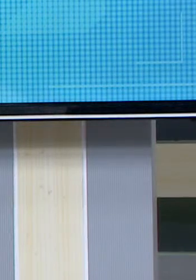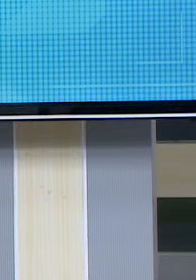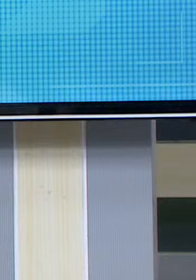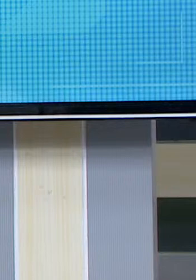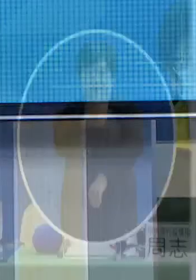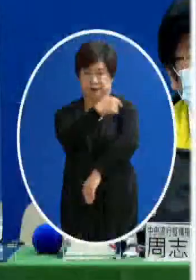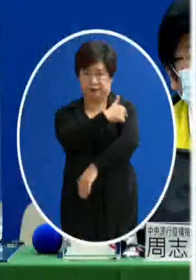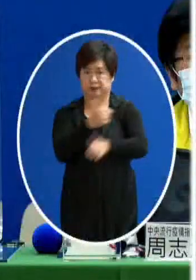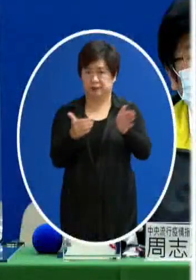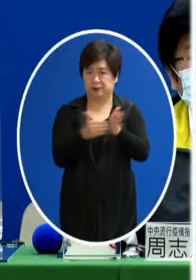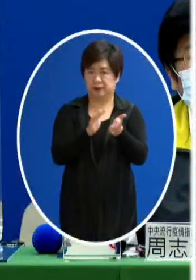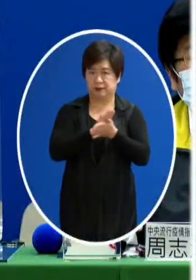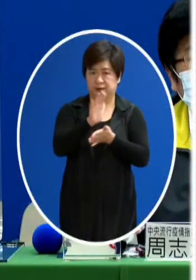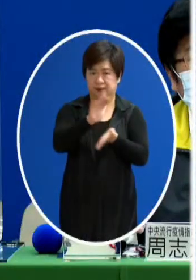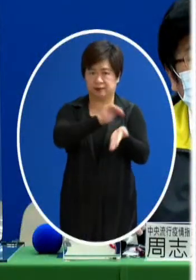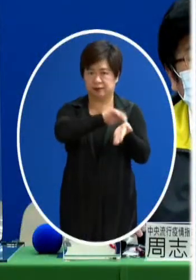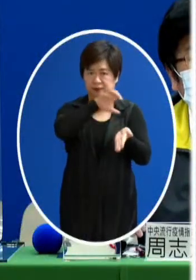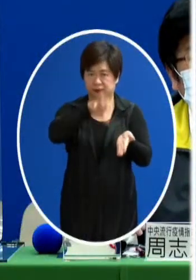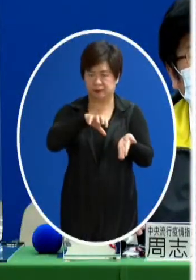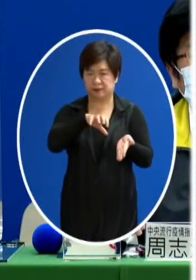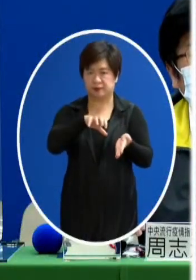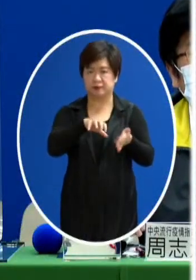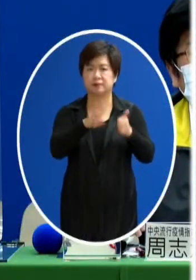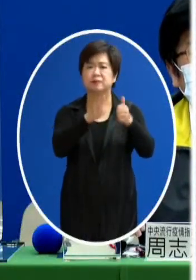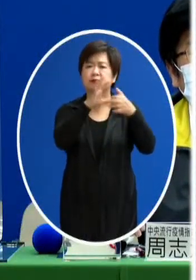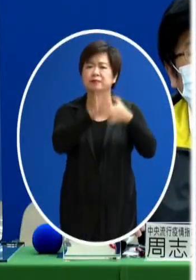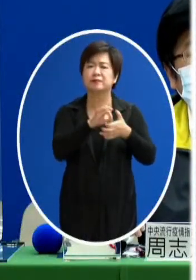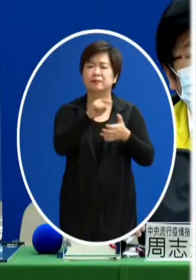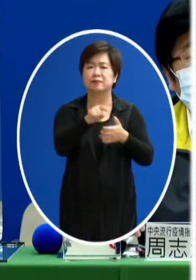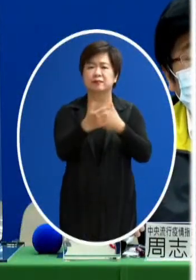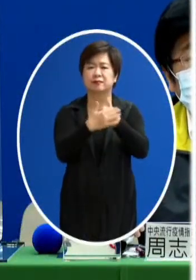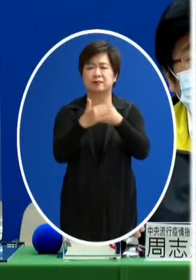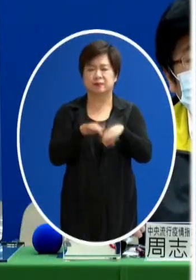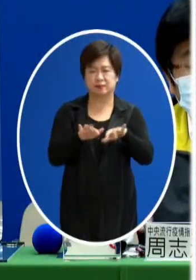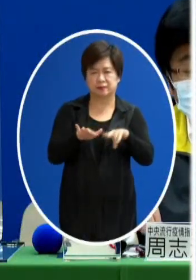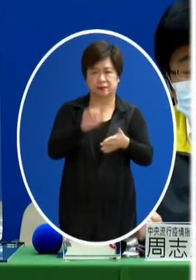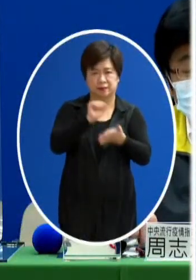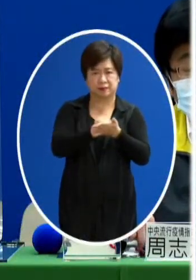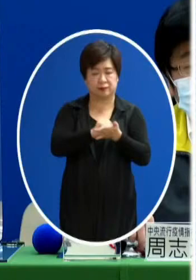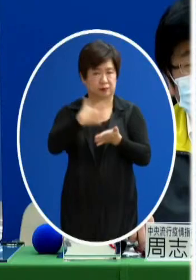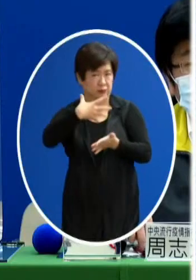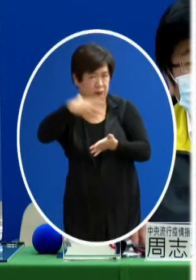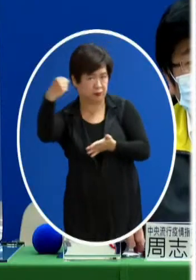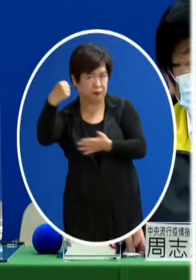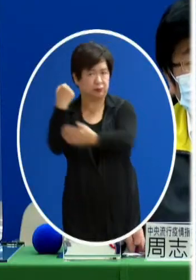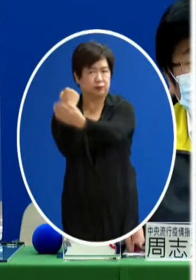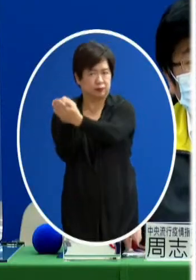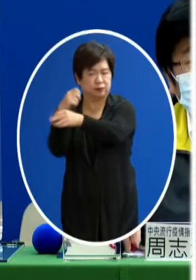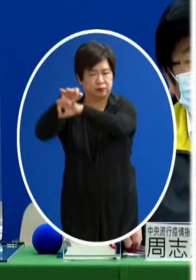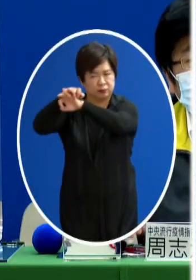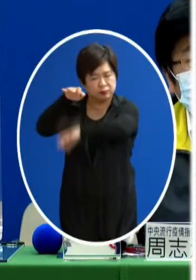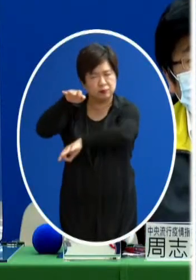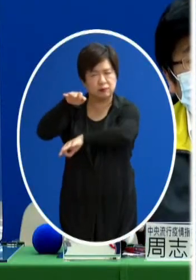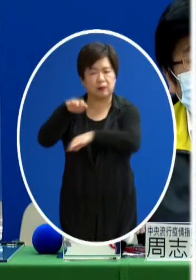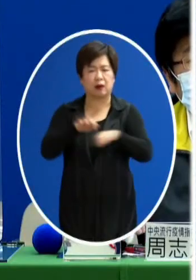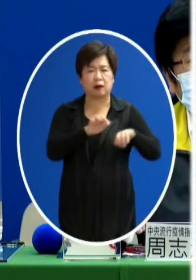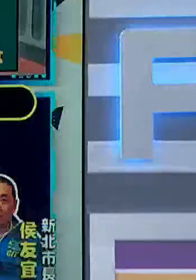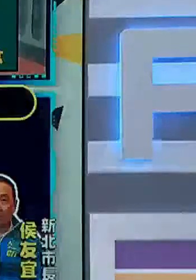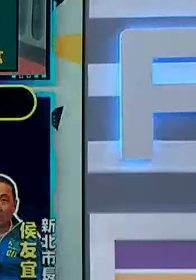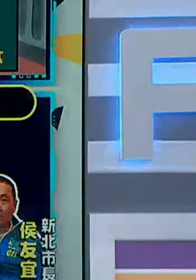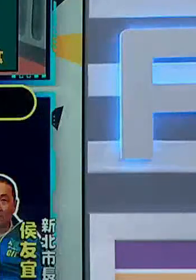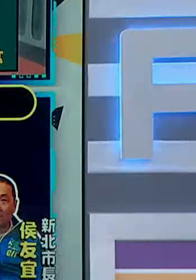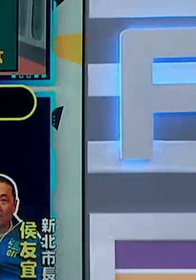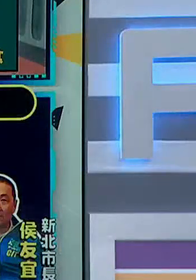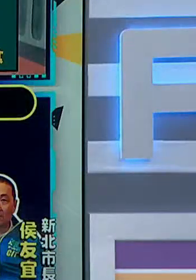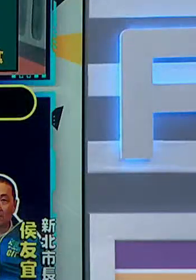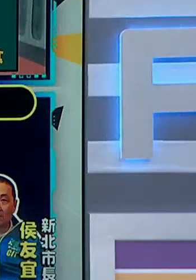督，也会随时做检讨，那但是防疫还是需要大家齐心协力团结一致， 没有错，明天九月一